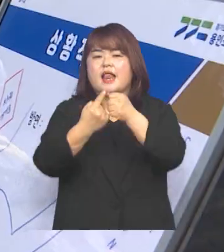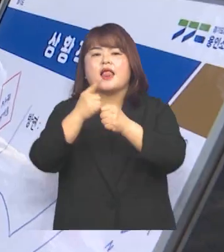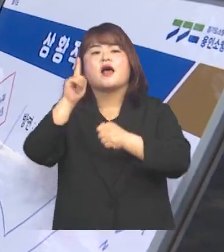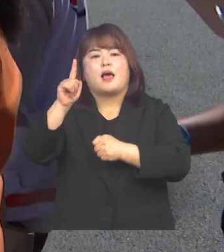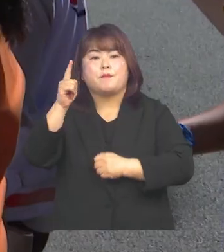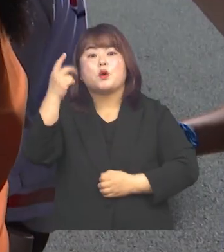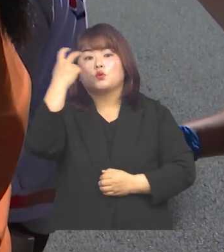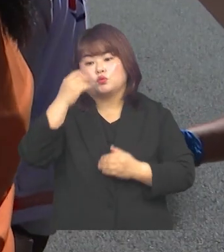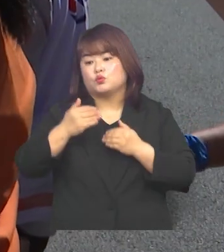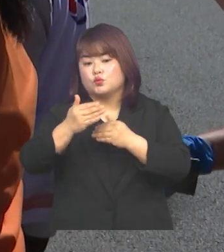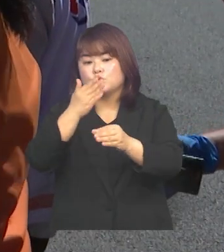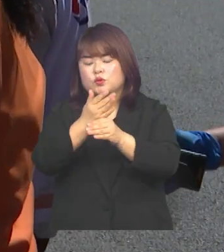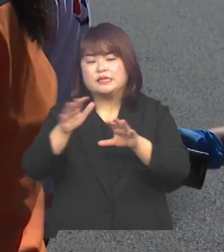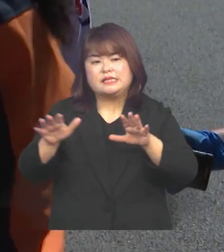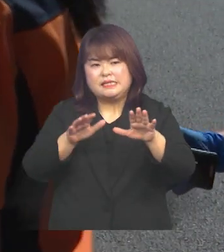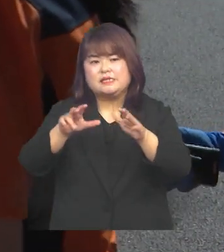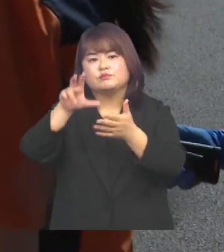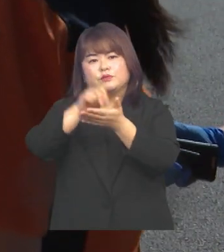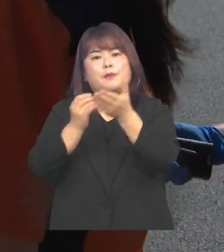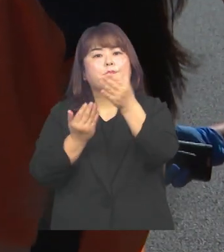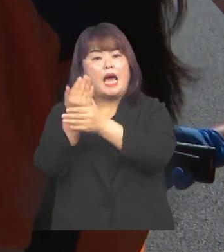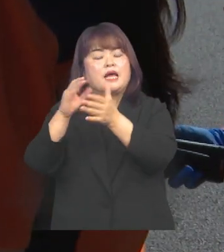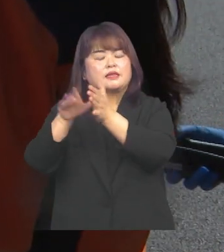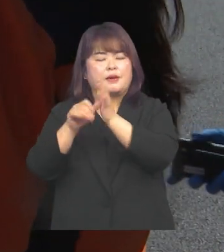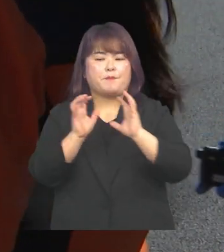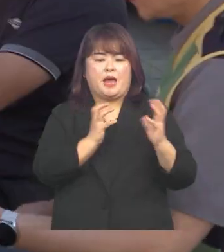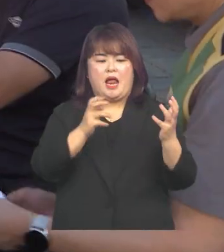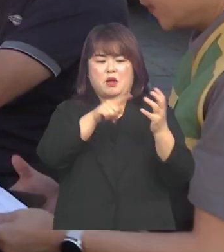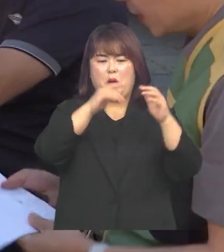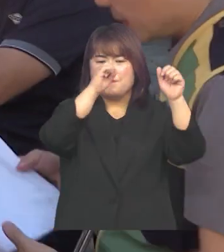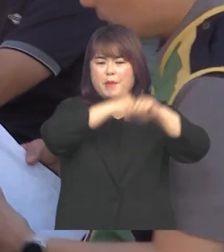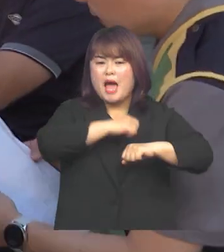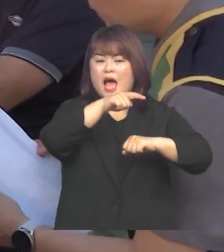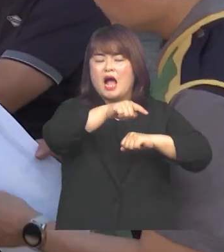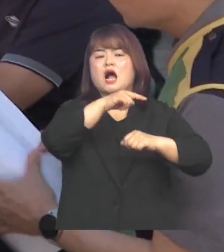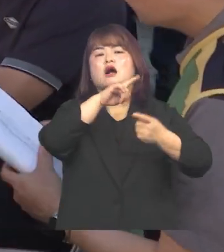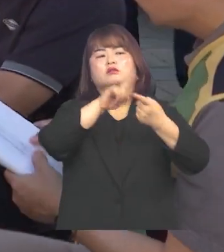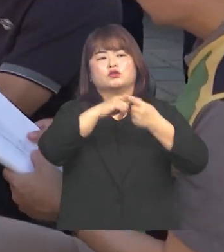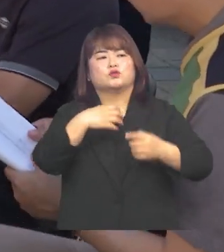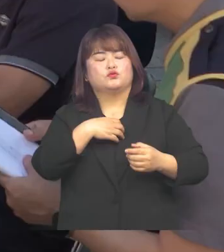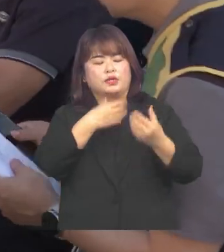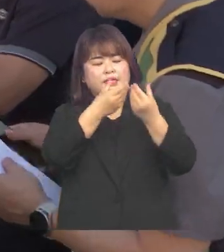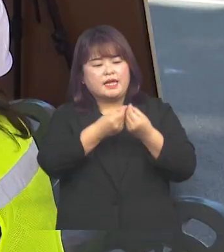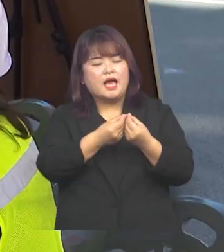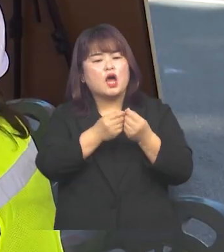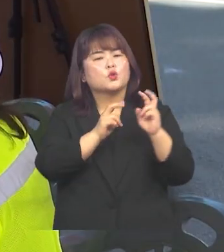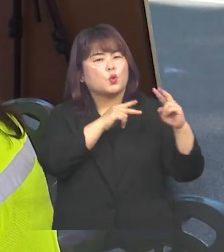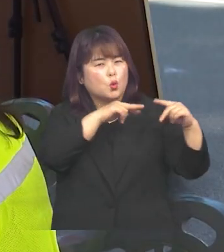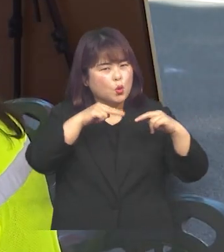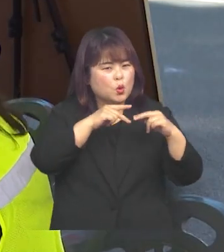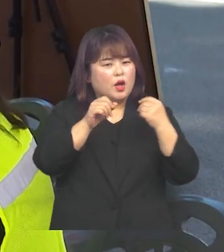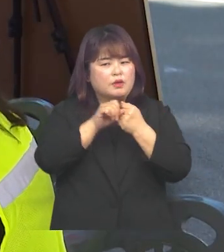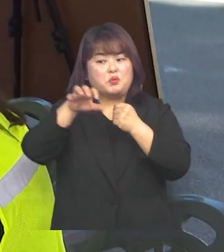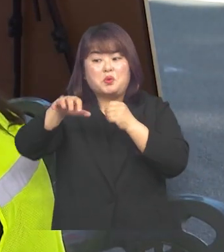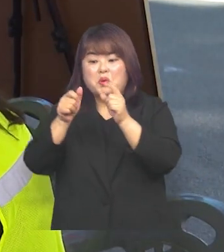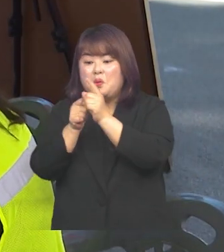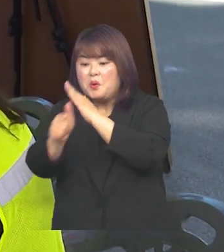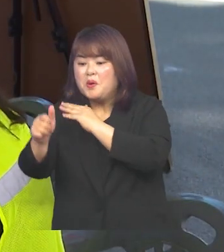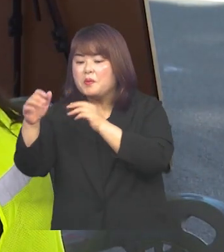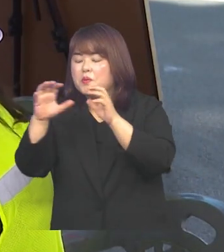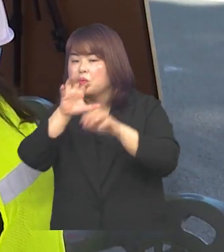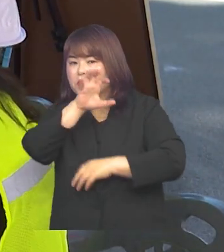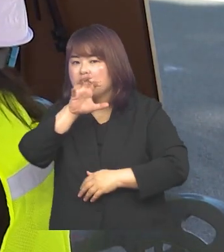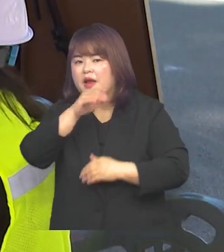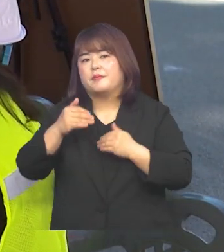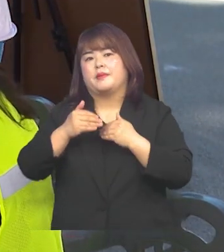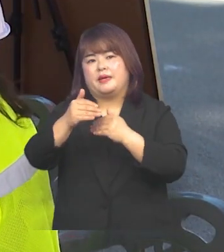매년 실시하고 있으며 올해는 지진 발생에 따른 용인 미르 스타디움 붕괴 등의 상황을 가정하여 토론훈련과 현장훈련을